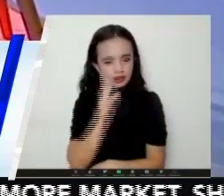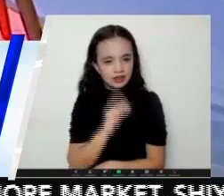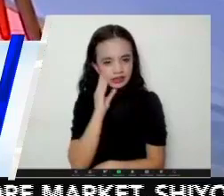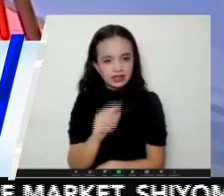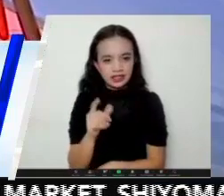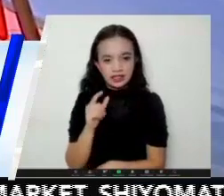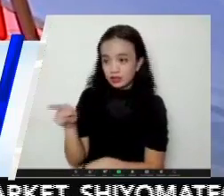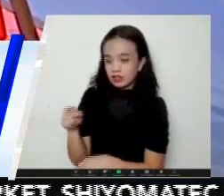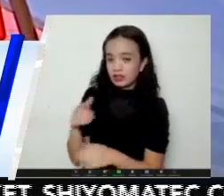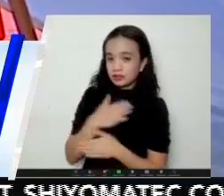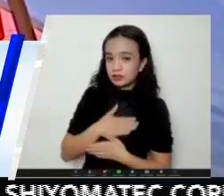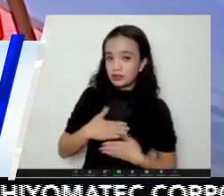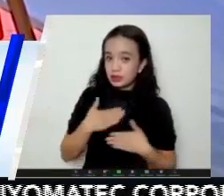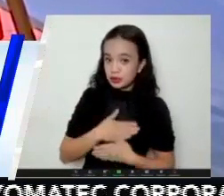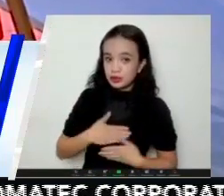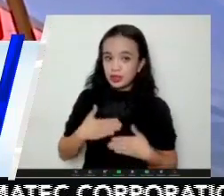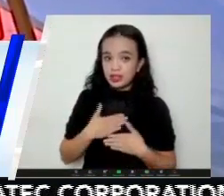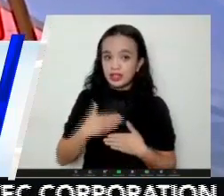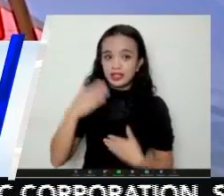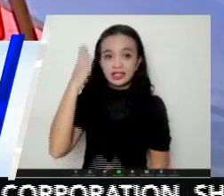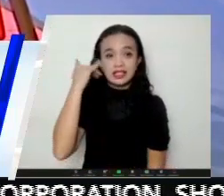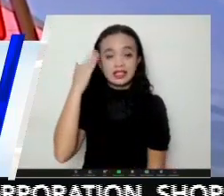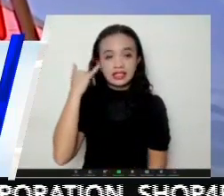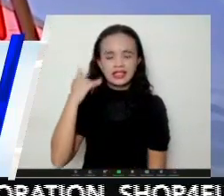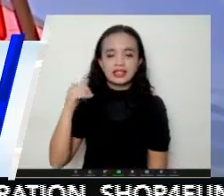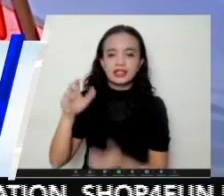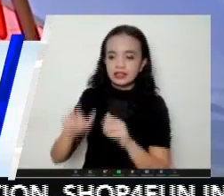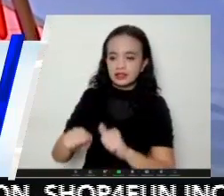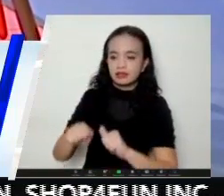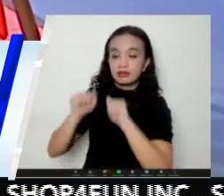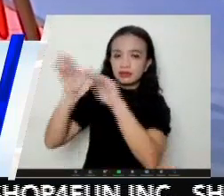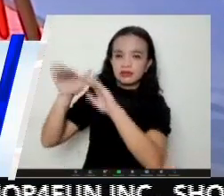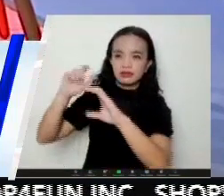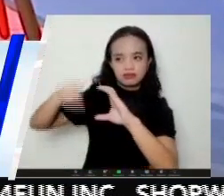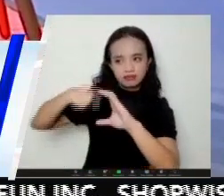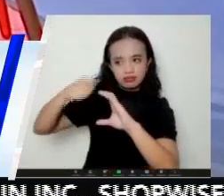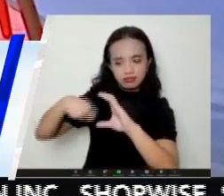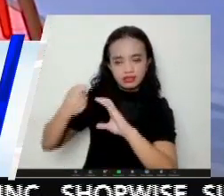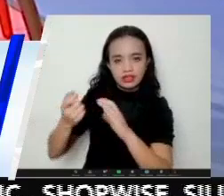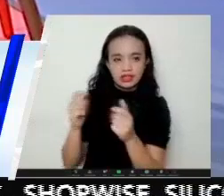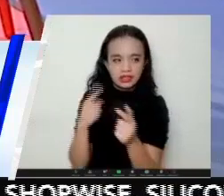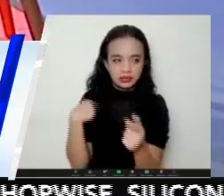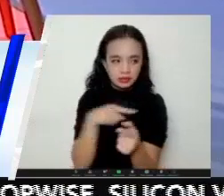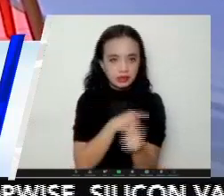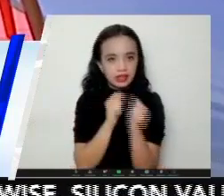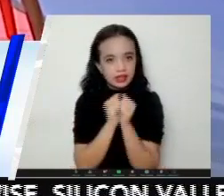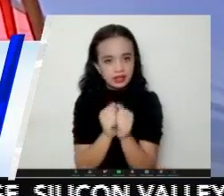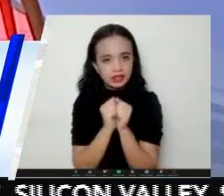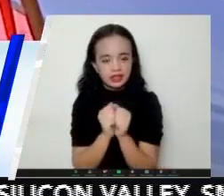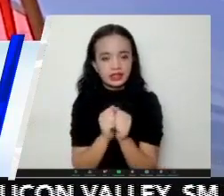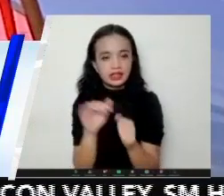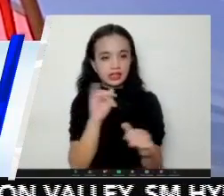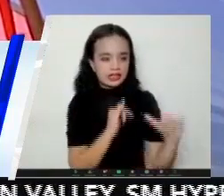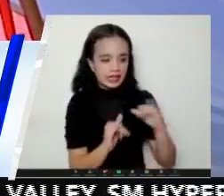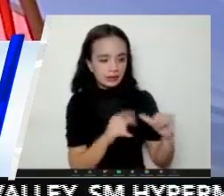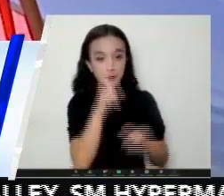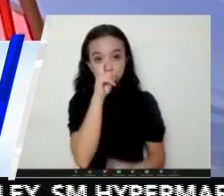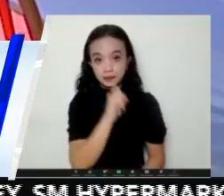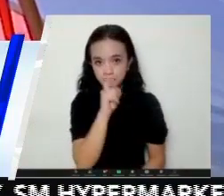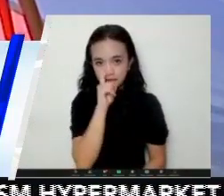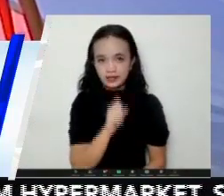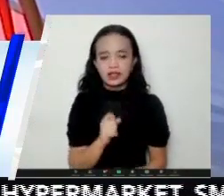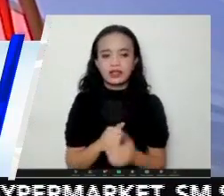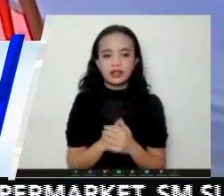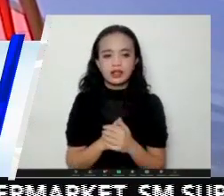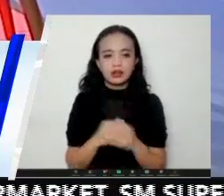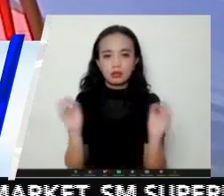Kasi sa bundok din po kami nag-shoot. Tapos ang mga kasama namin, mga ka-age namin. So wala kaming ginawa